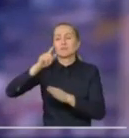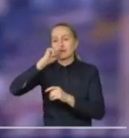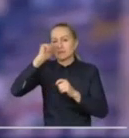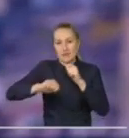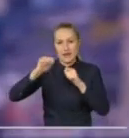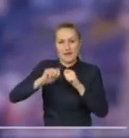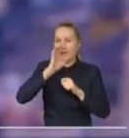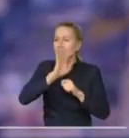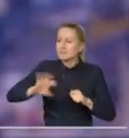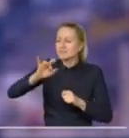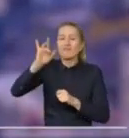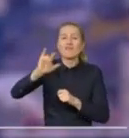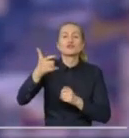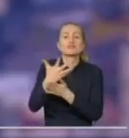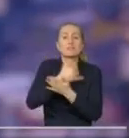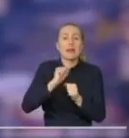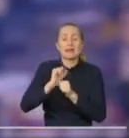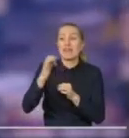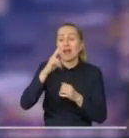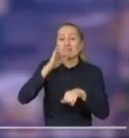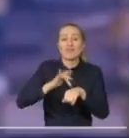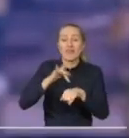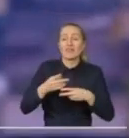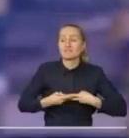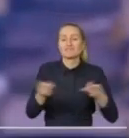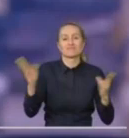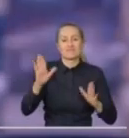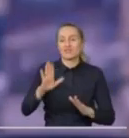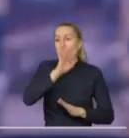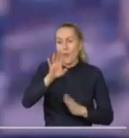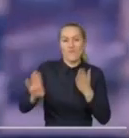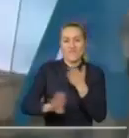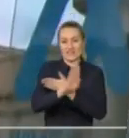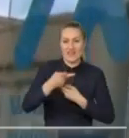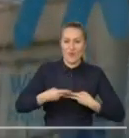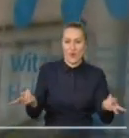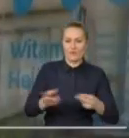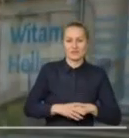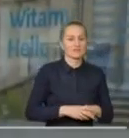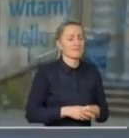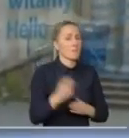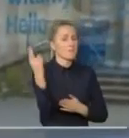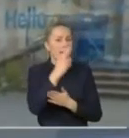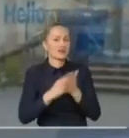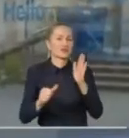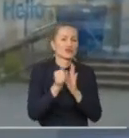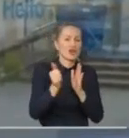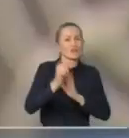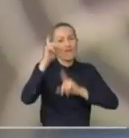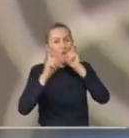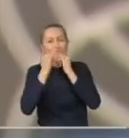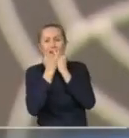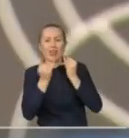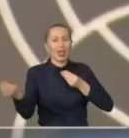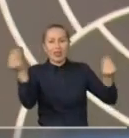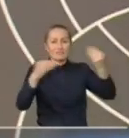dokładnie przyjrzeć się zbiorom placówki. Teraz efekt ich poszukiwań można podziwiać na wystawie. Malarstwo, rzeźby, grafiki, fotografie czy